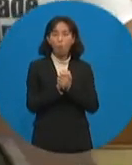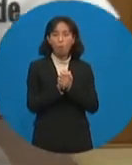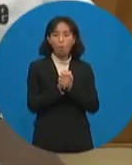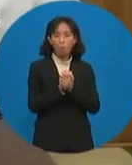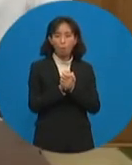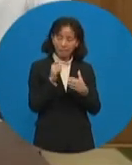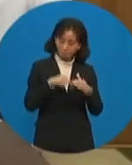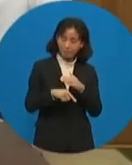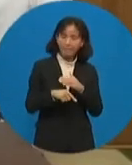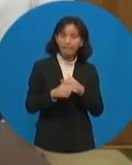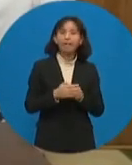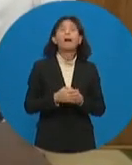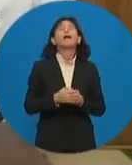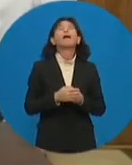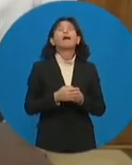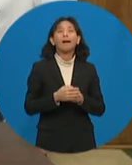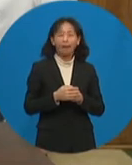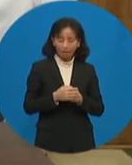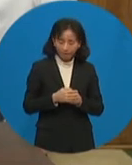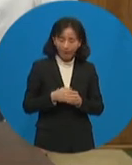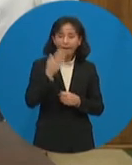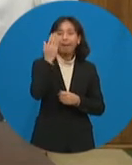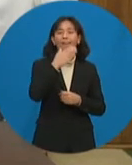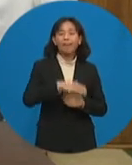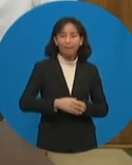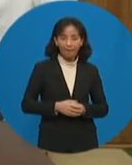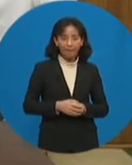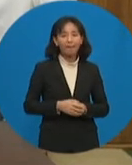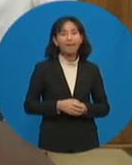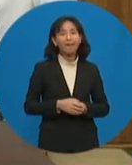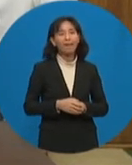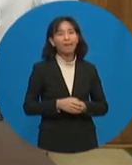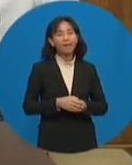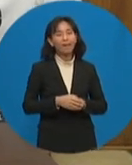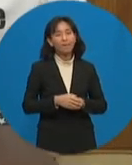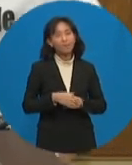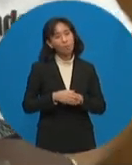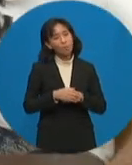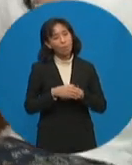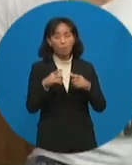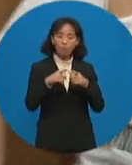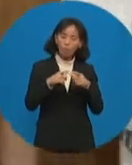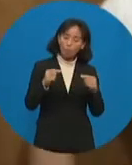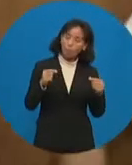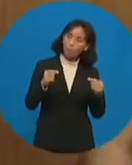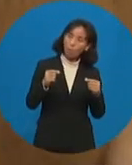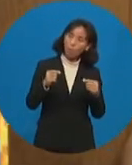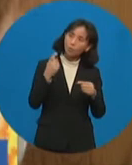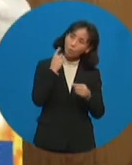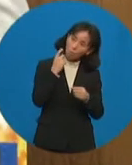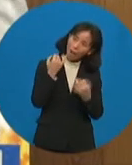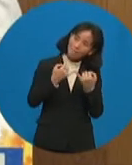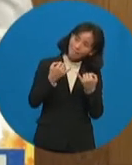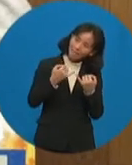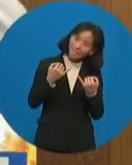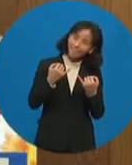なんですね、 はい、 なるほど、はい、確かにこうちょっとレトロな空間なんですけれどもファッショナブルな部